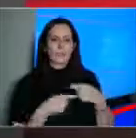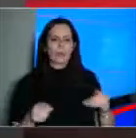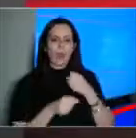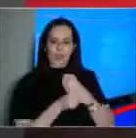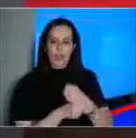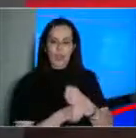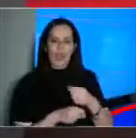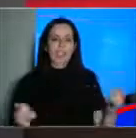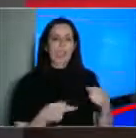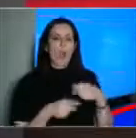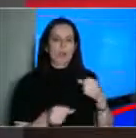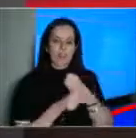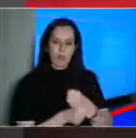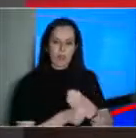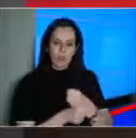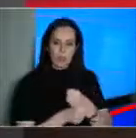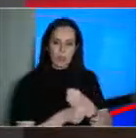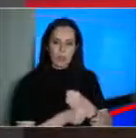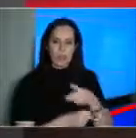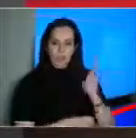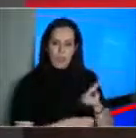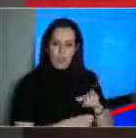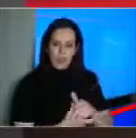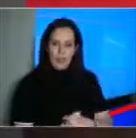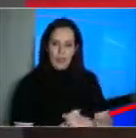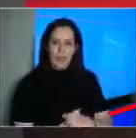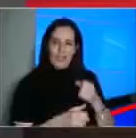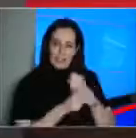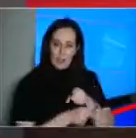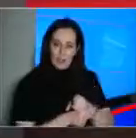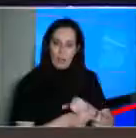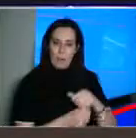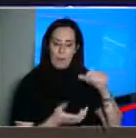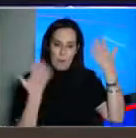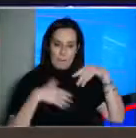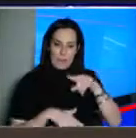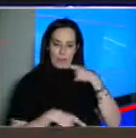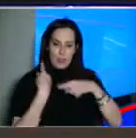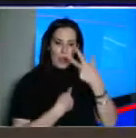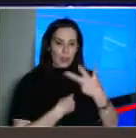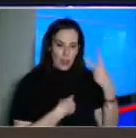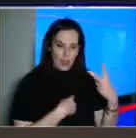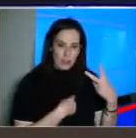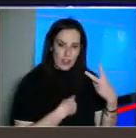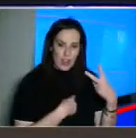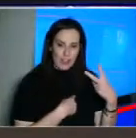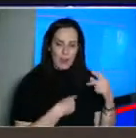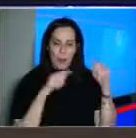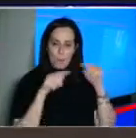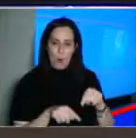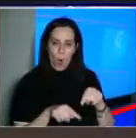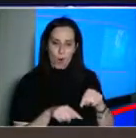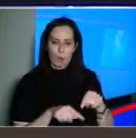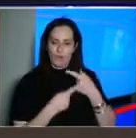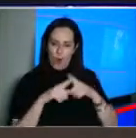הייצוגית, התזמורת הייצוגית של עיראק, היא ייצגה אותם בקהיר בשנת 1932, באו בלה